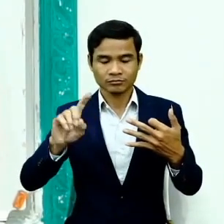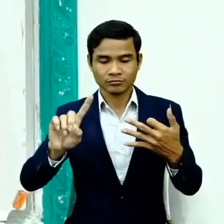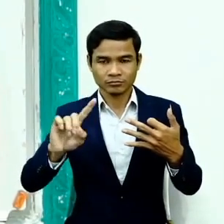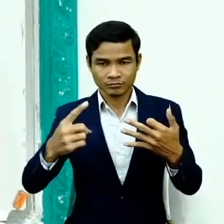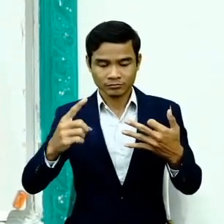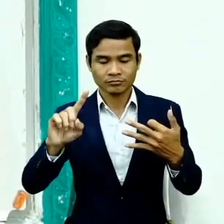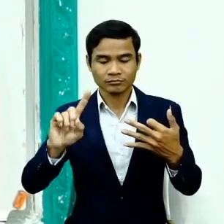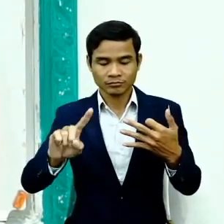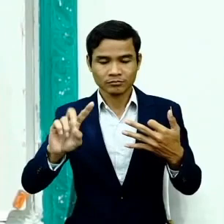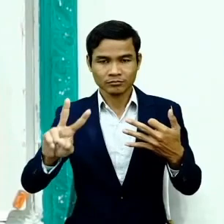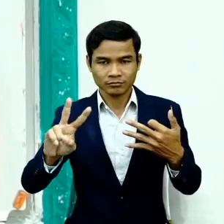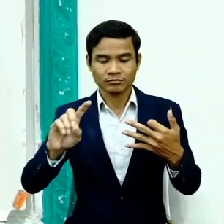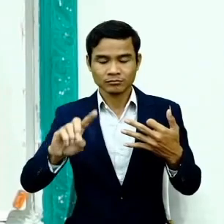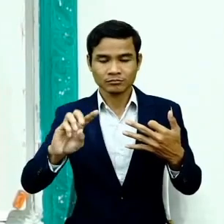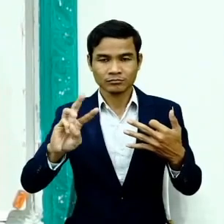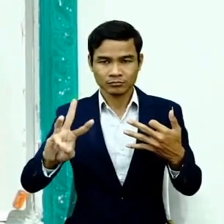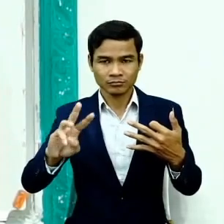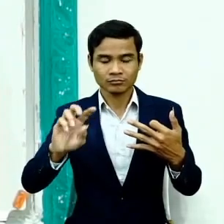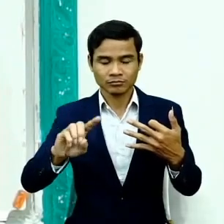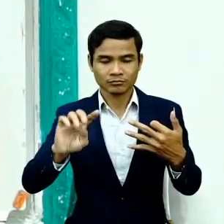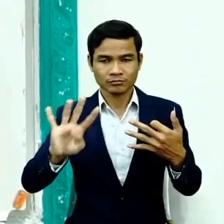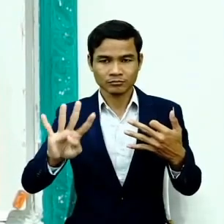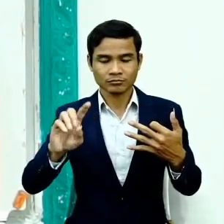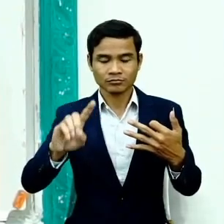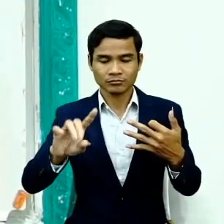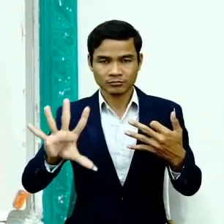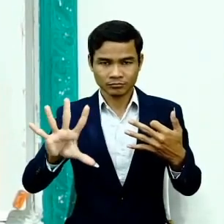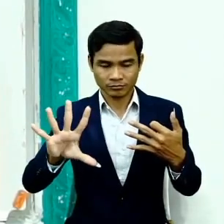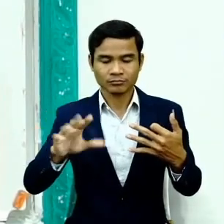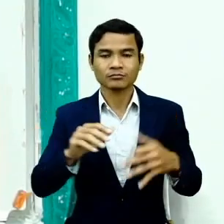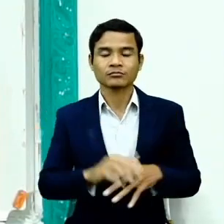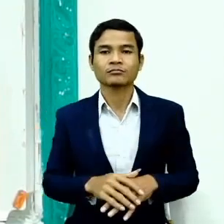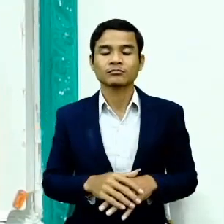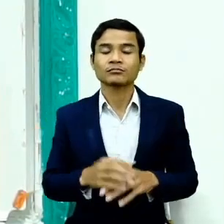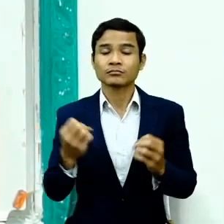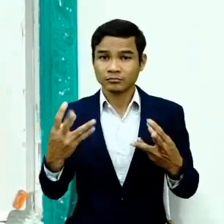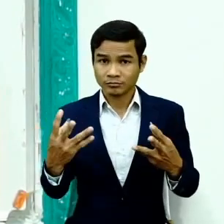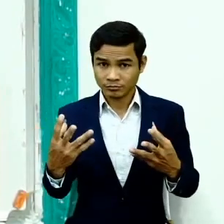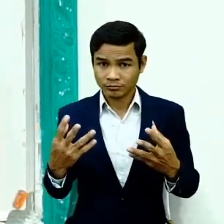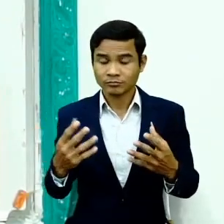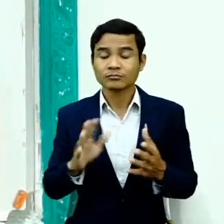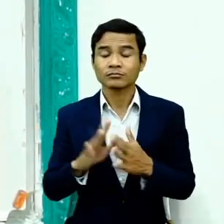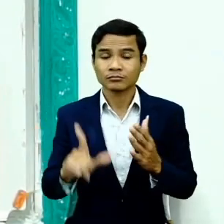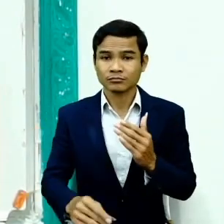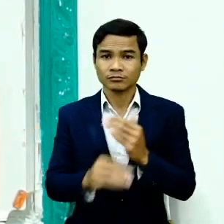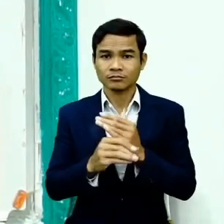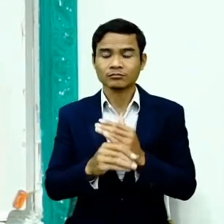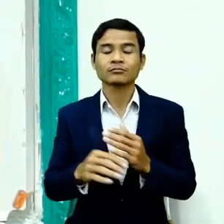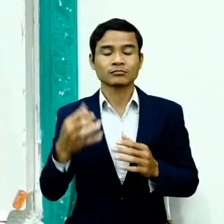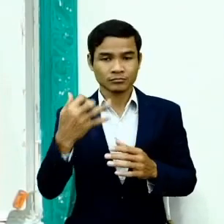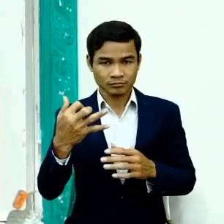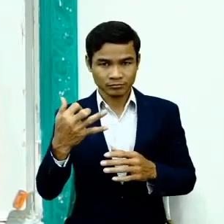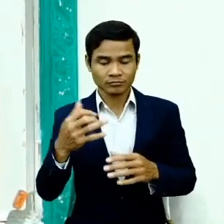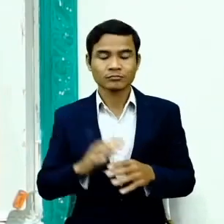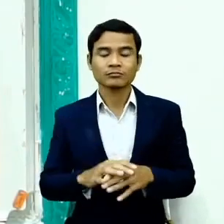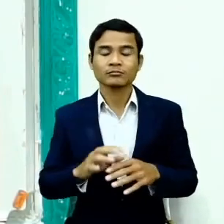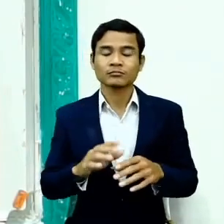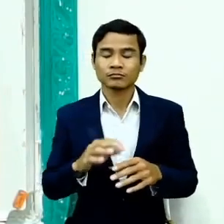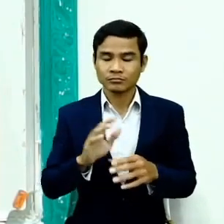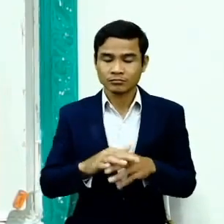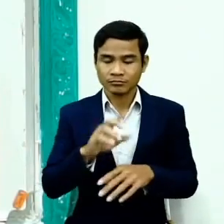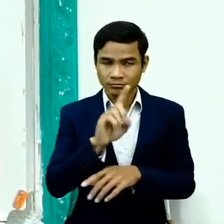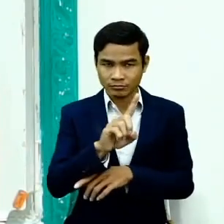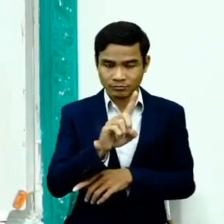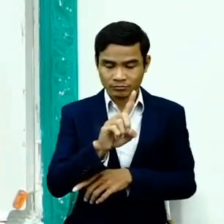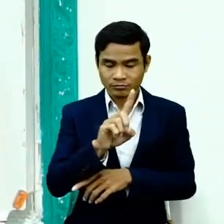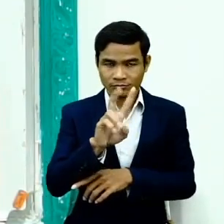đắp đập muối đập phí đập bấy đập bốn đắp bạm chà cứ dưới rô bằng thay bàn đó tới bạm bạm bì chà chất